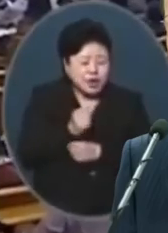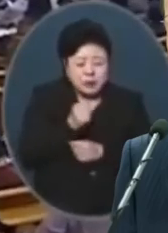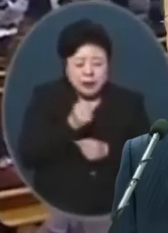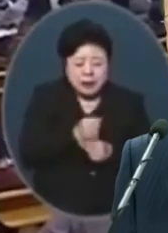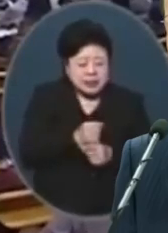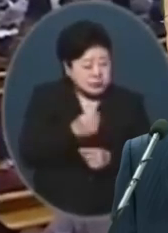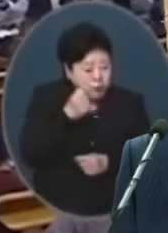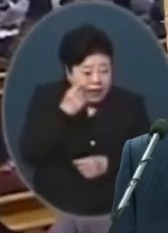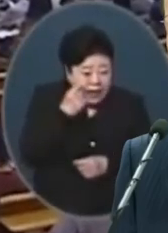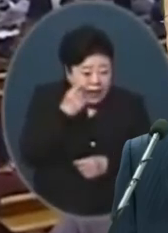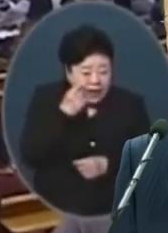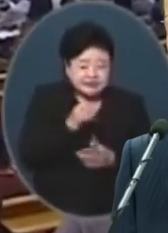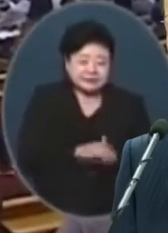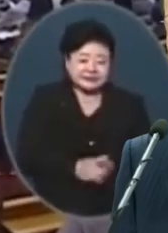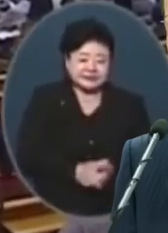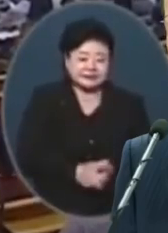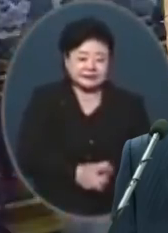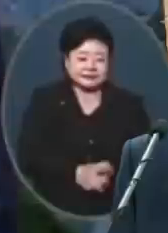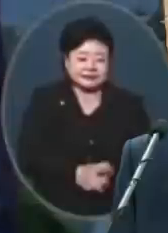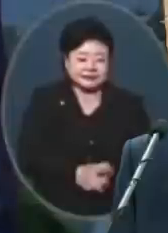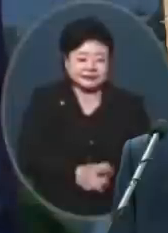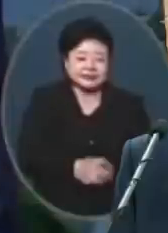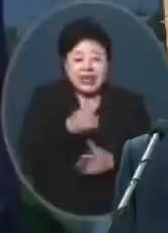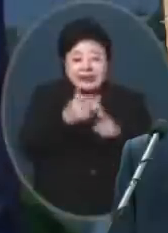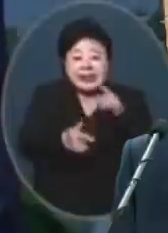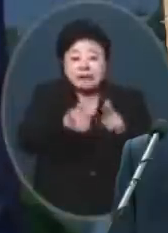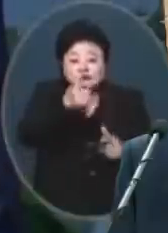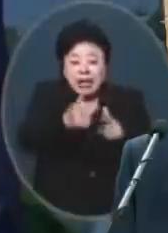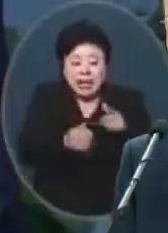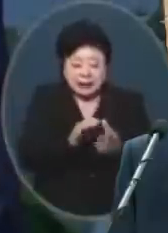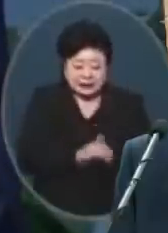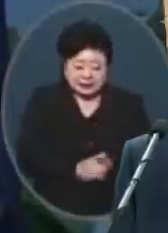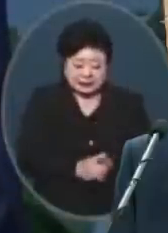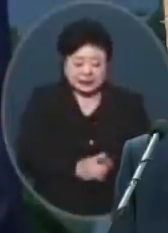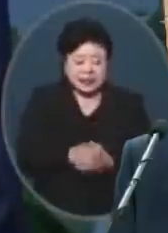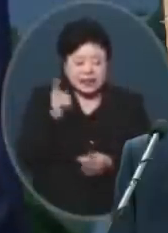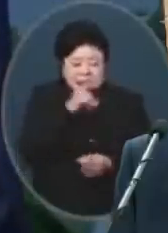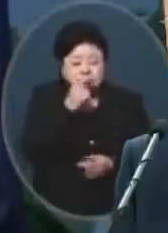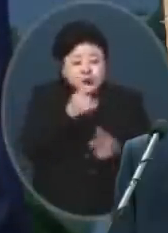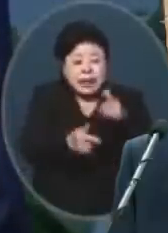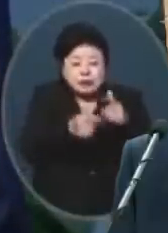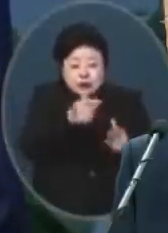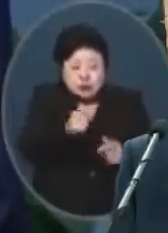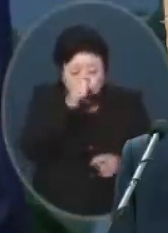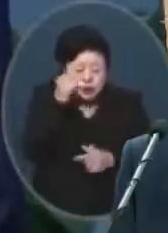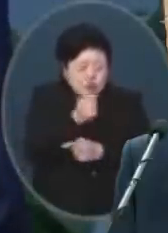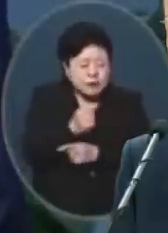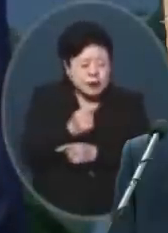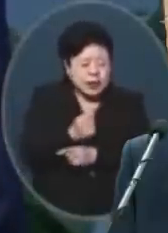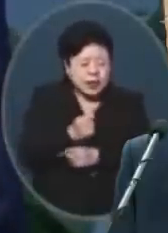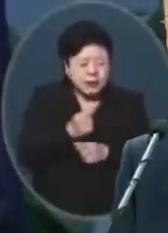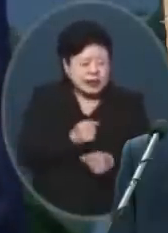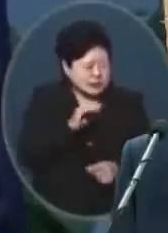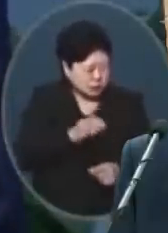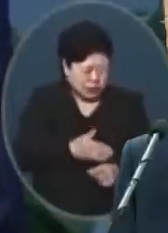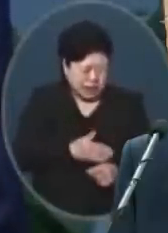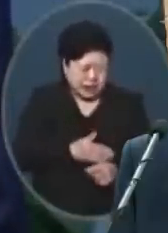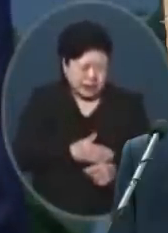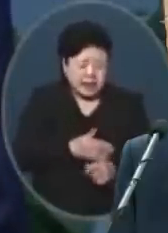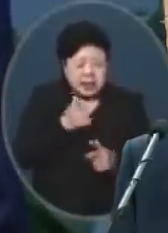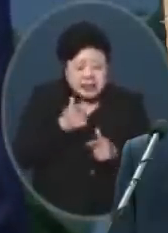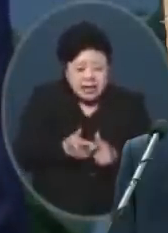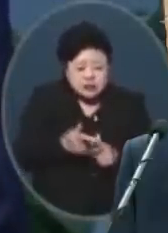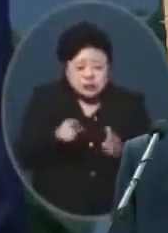수가 없다는 것입니다 나무가 못된 나무가 좋은 열매 몸매가 있는 것처럼